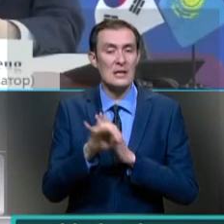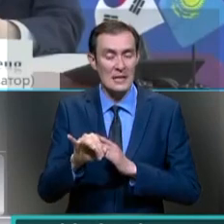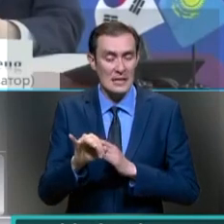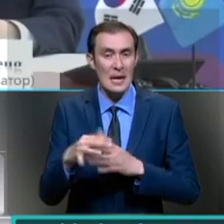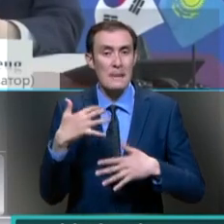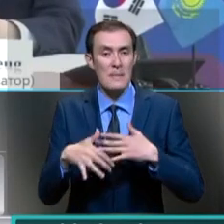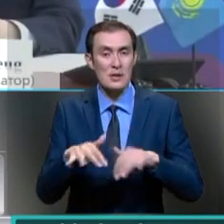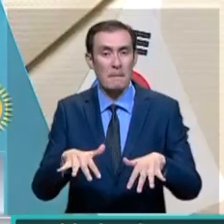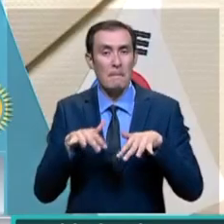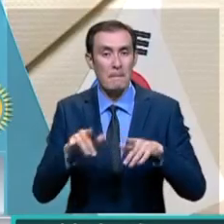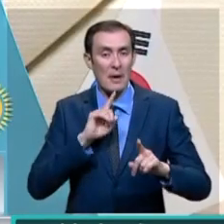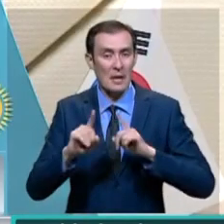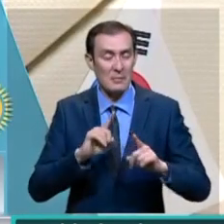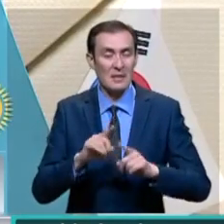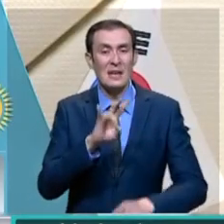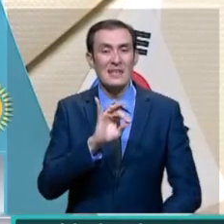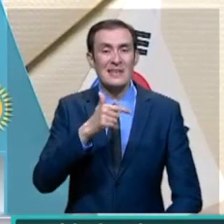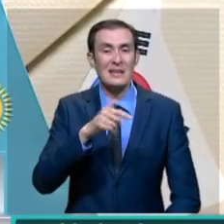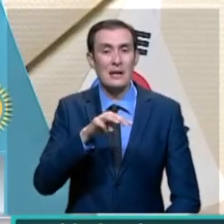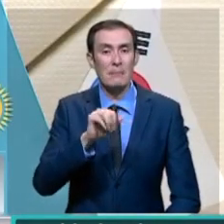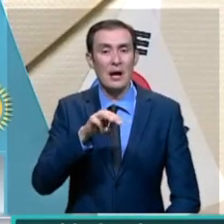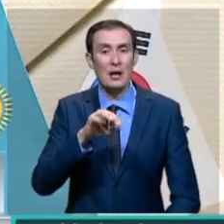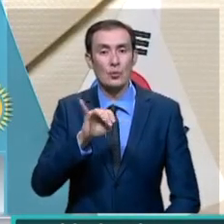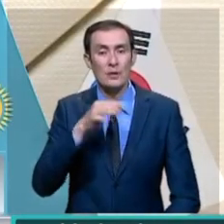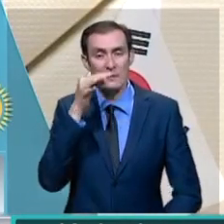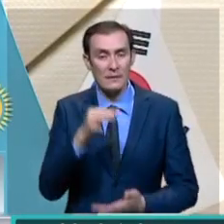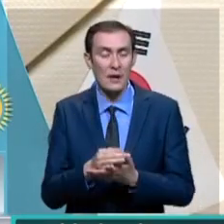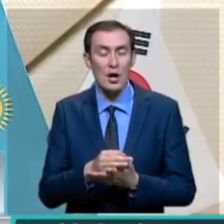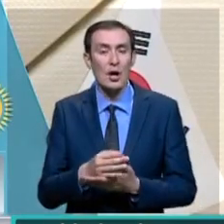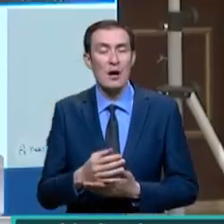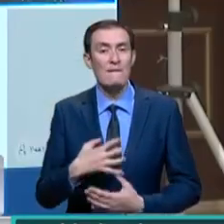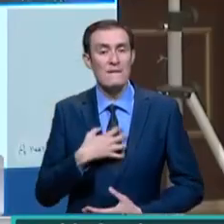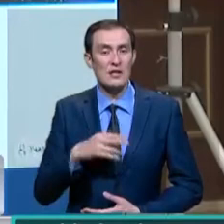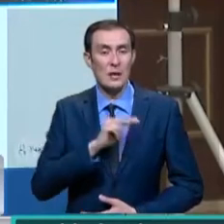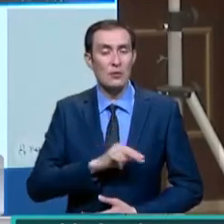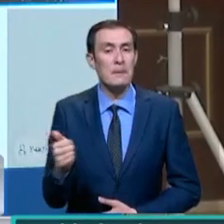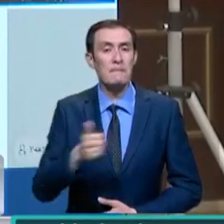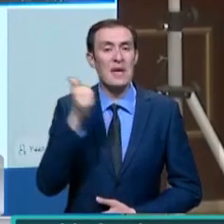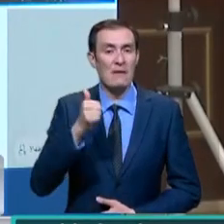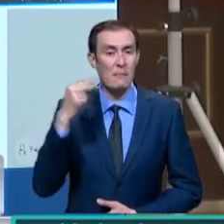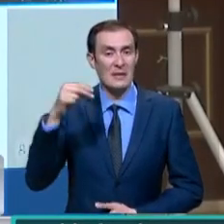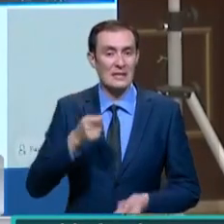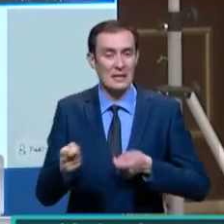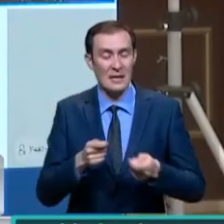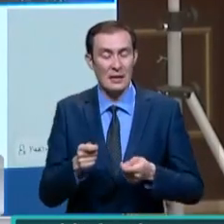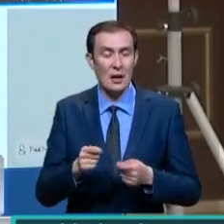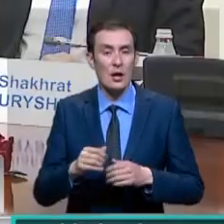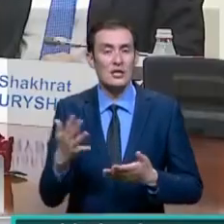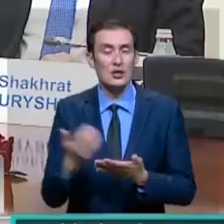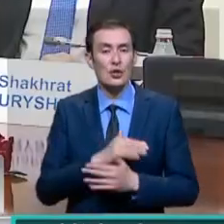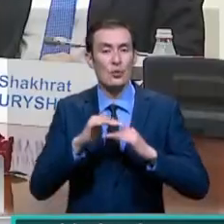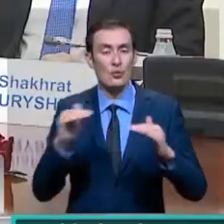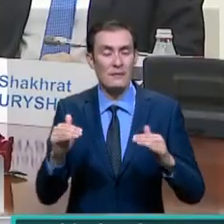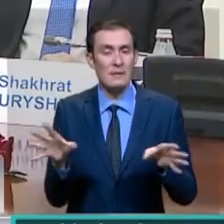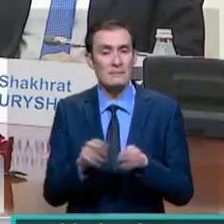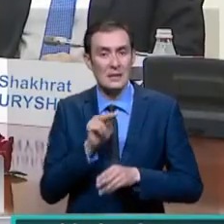между парламентариями нурлан нигматулин подчеркнул роль первого президента нурсултана назарбаева в достижении уровня стратегического партнерства